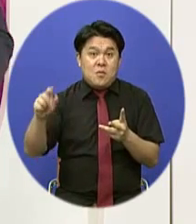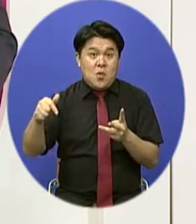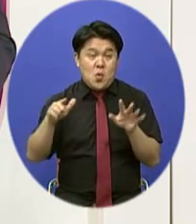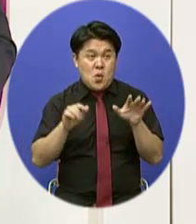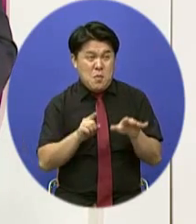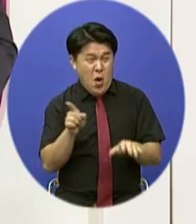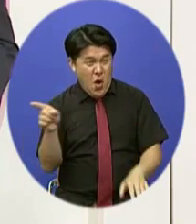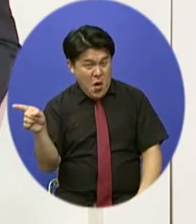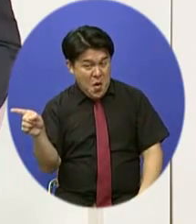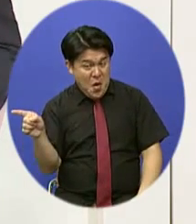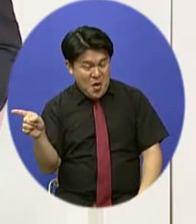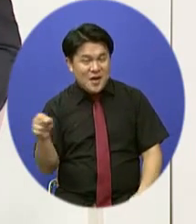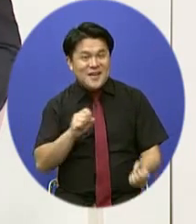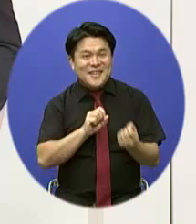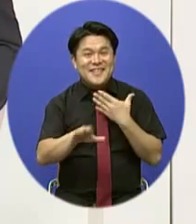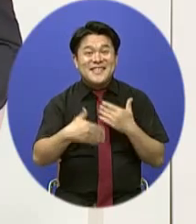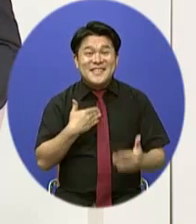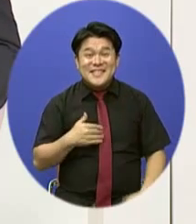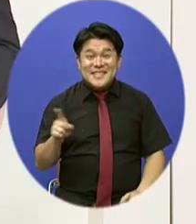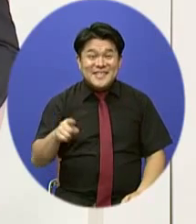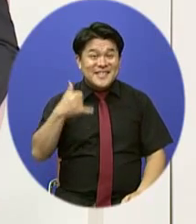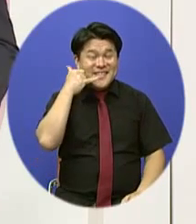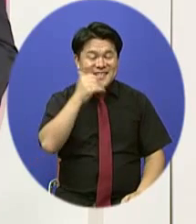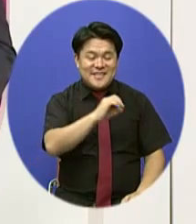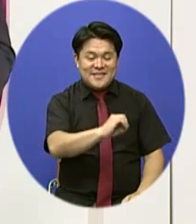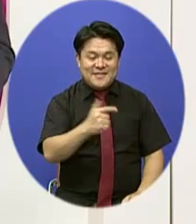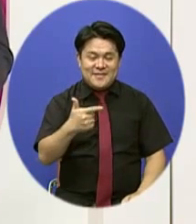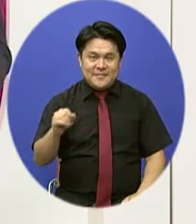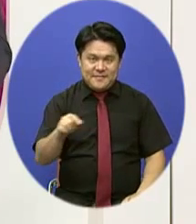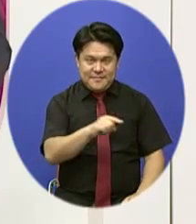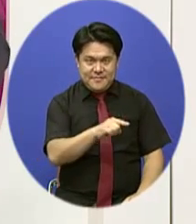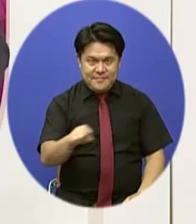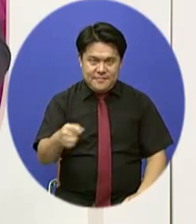멀리. 네. 정답을 아신 분은 ARS